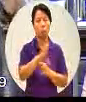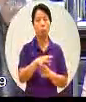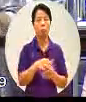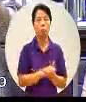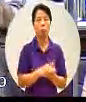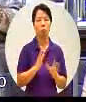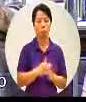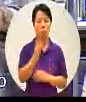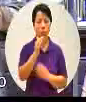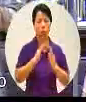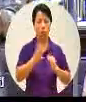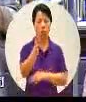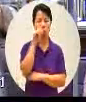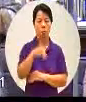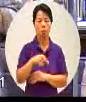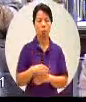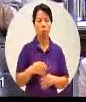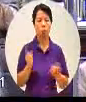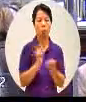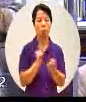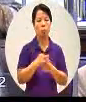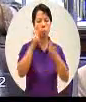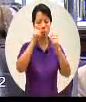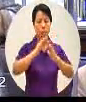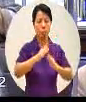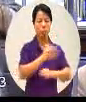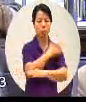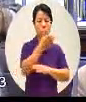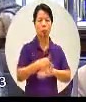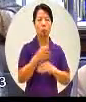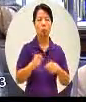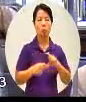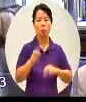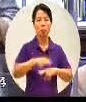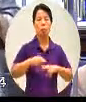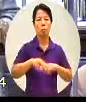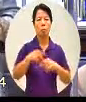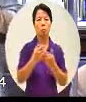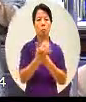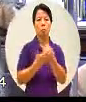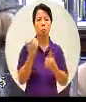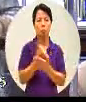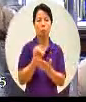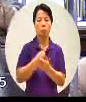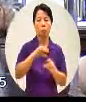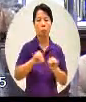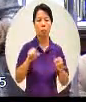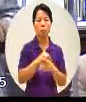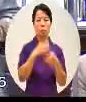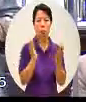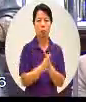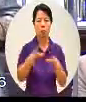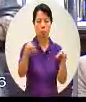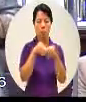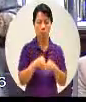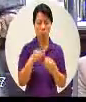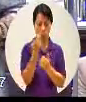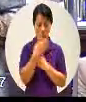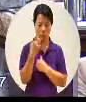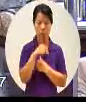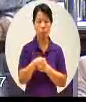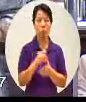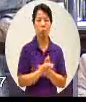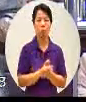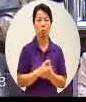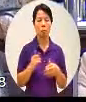府全面。对高雄市所有公共设施的保留地全面检讨，哦，这个部